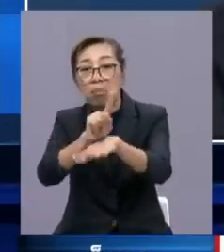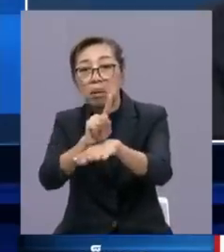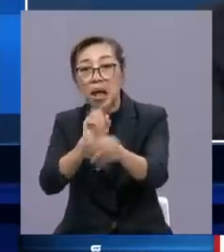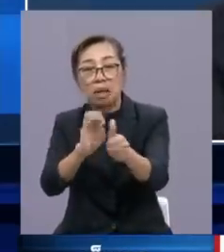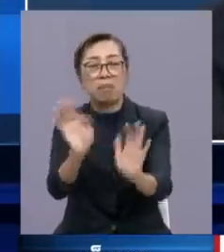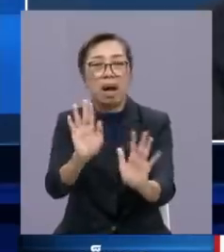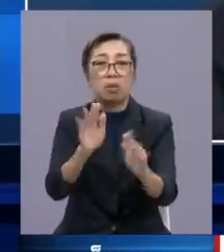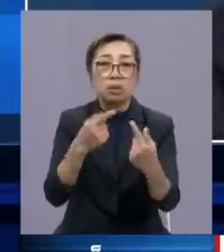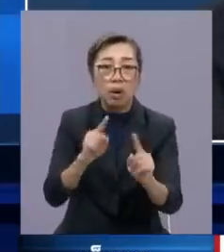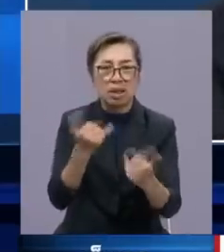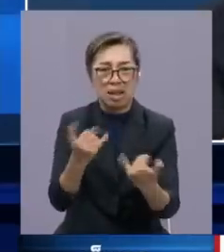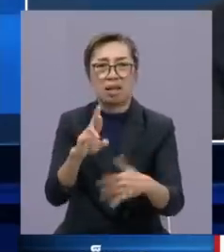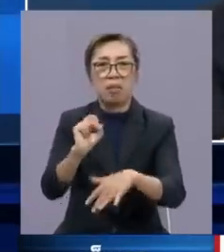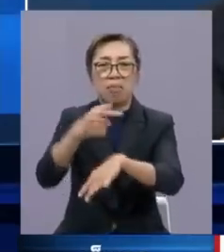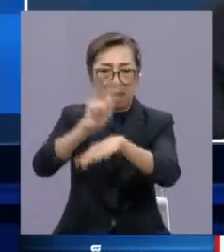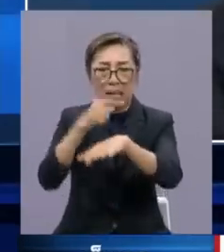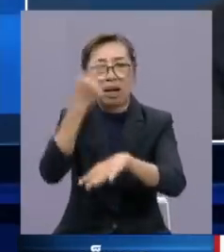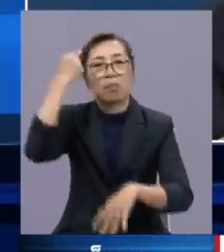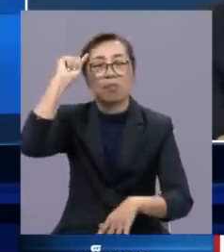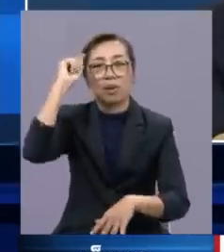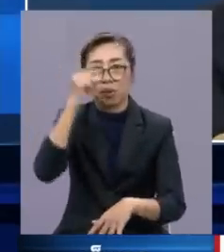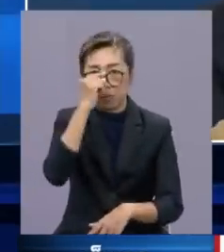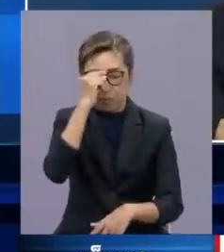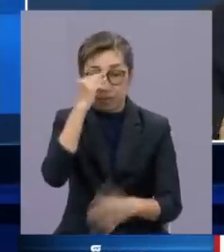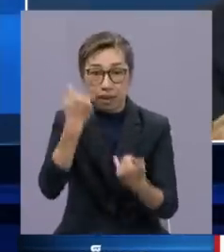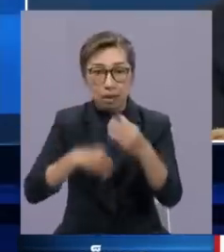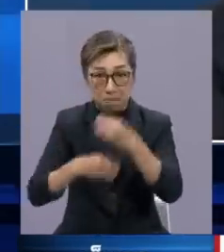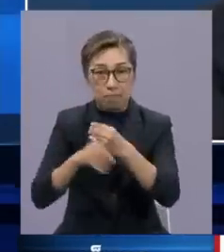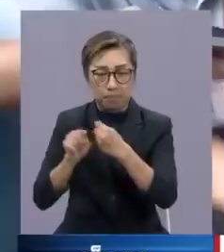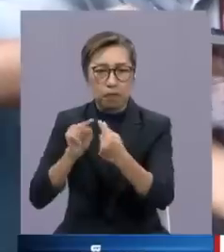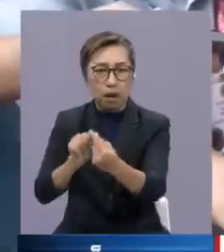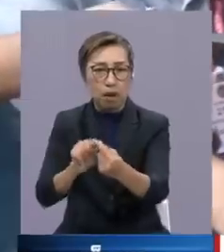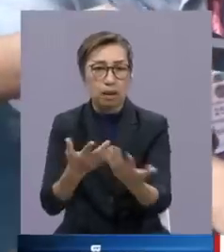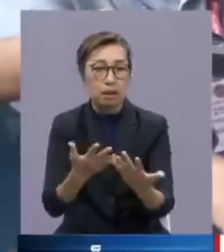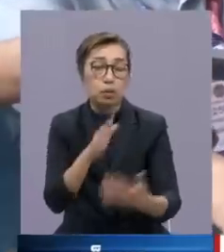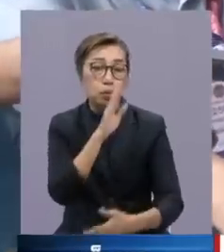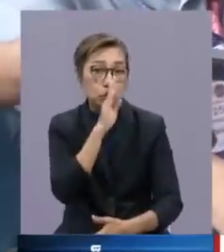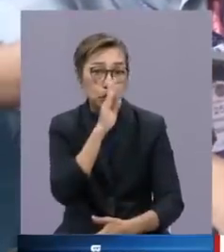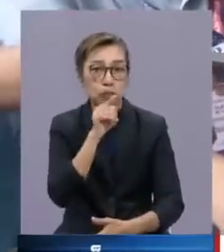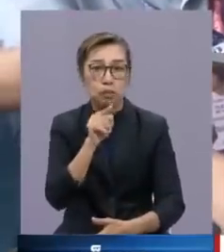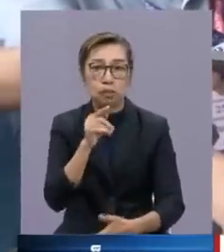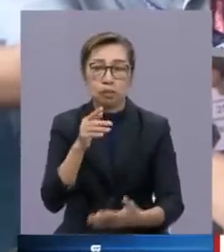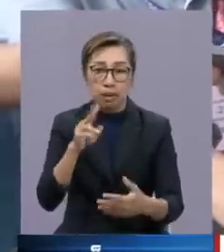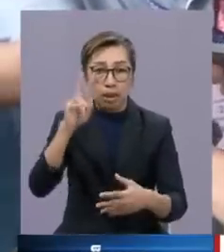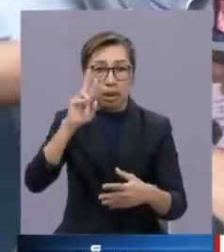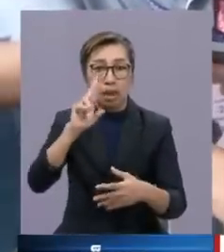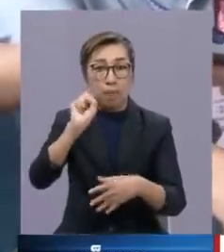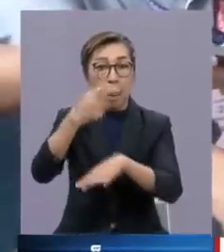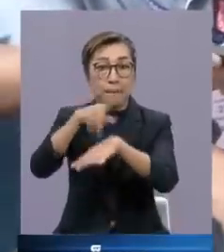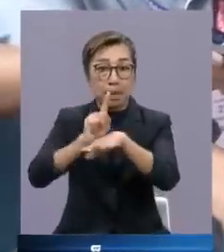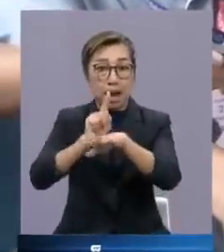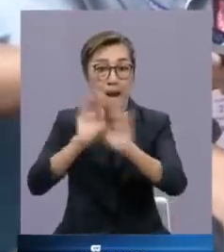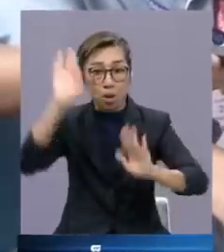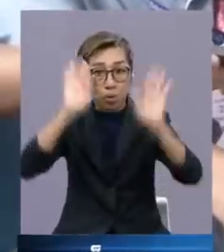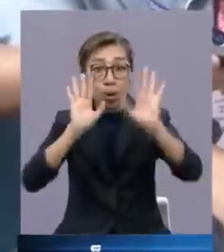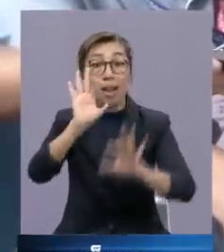ไม่รู้เหมือนกันว่าประธานสภาจะเป็นใครครับ อีกอันนึงก็คือต่อเนื่องกันไปก็คือขั้นตอนในการโหวตประธานสภาใน